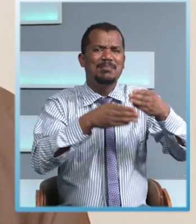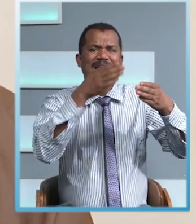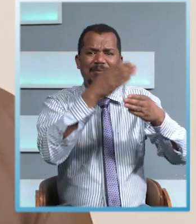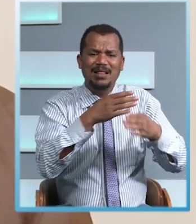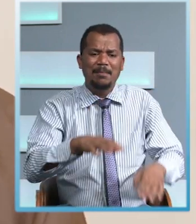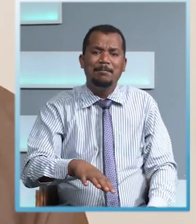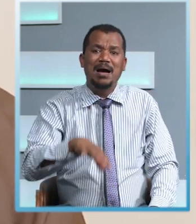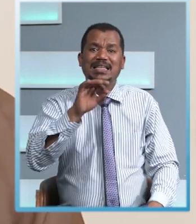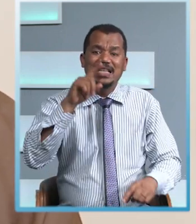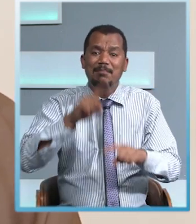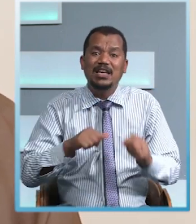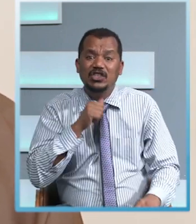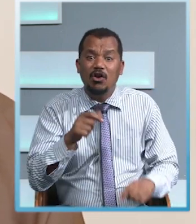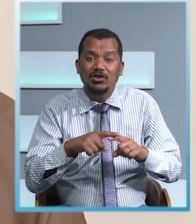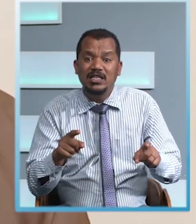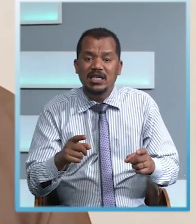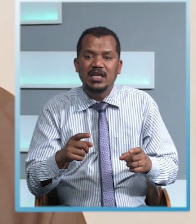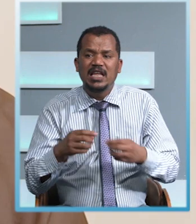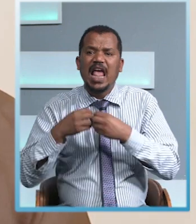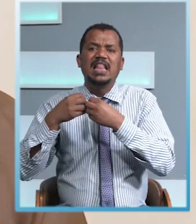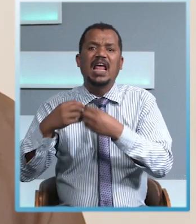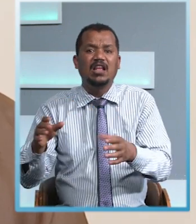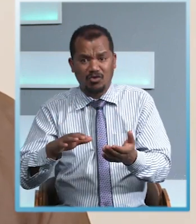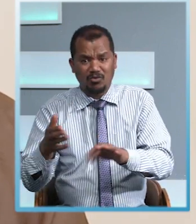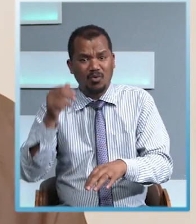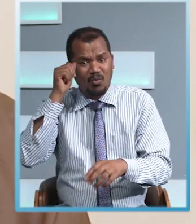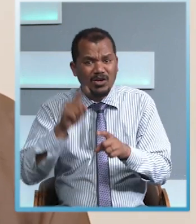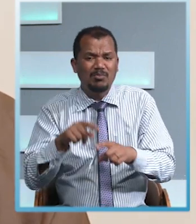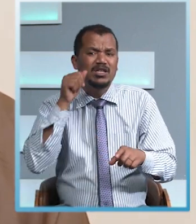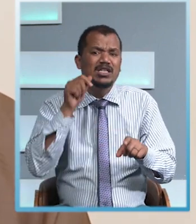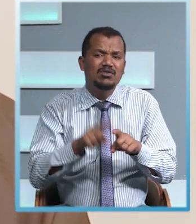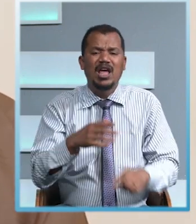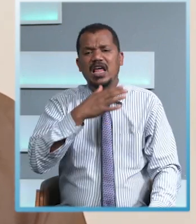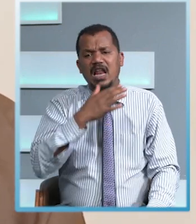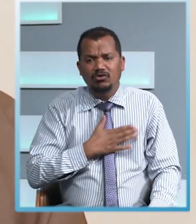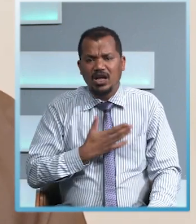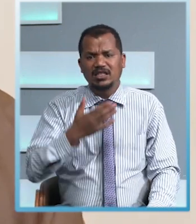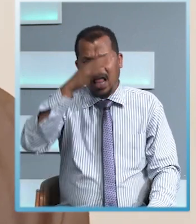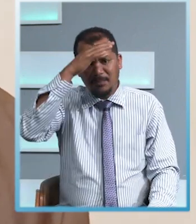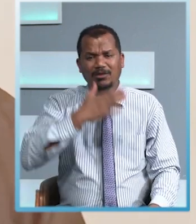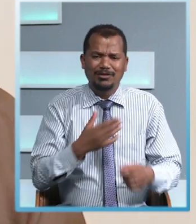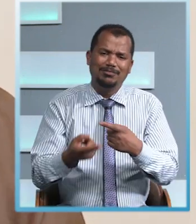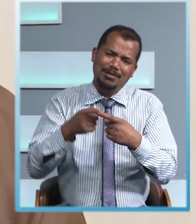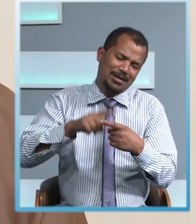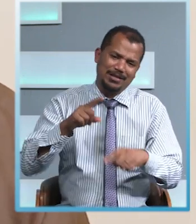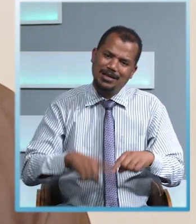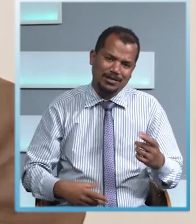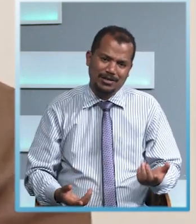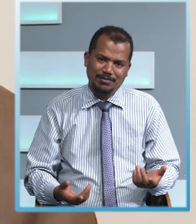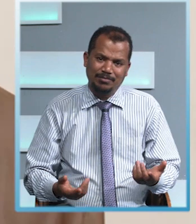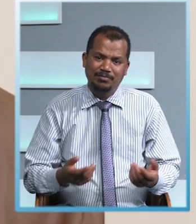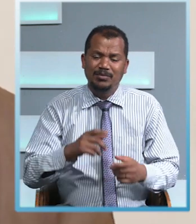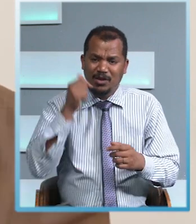መስራት መገንባት ማስገኘት የማንችለው ግን ያጣናቸው ወንድሞቻችን እህቶቻችን እናቶቻችን አባቶቻችን መመለስ